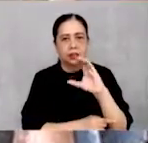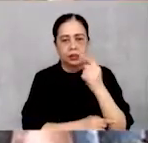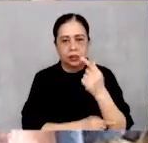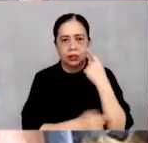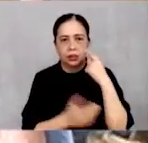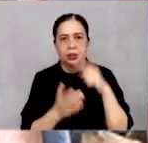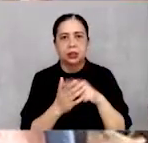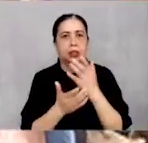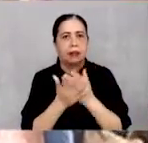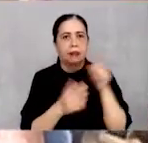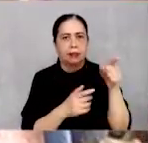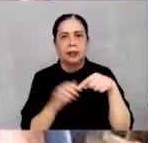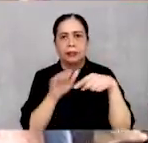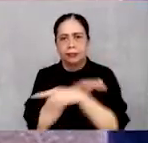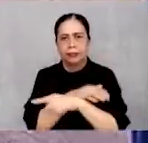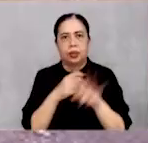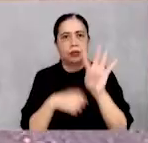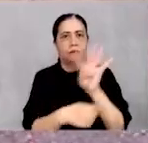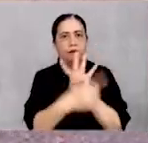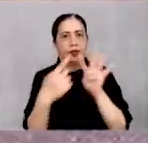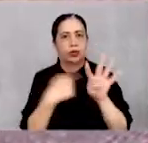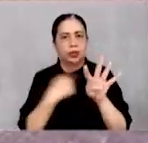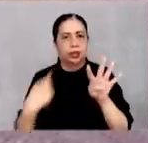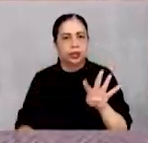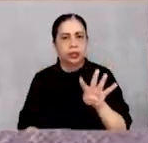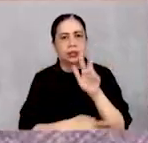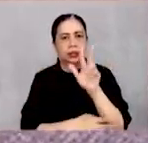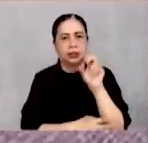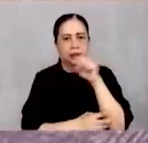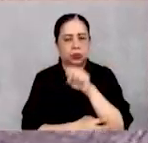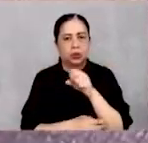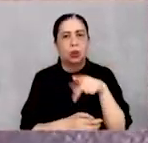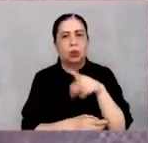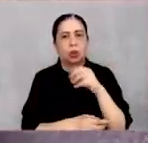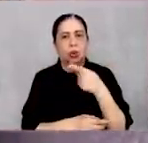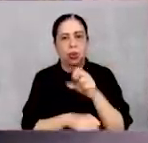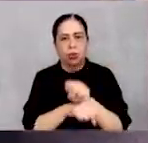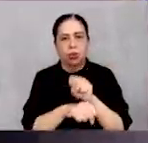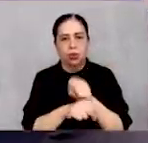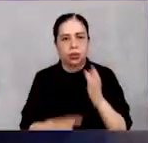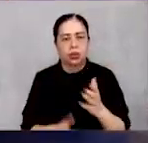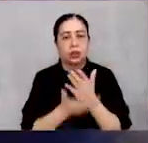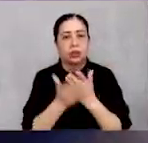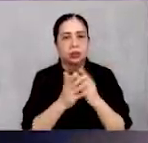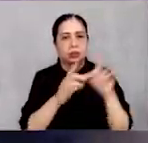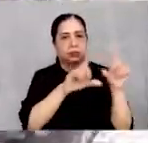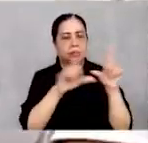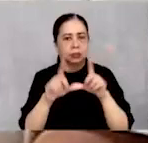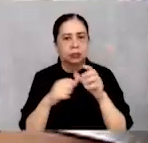pala sa kanika nilang bansa ang 4 na Chinese at 3 Taiwanese na Pogo workers. Ilan sa kanila ay nangarap sa kasong